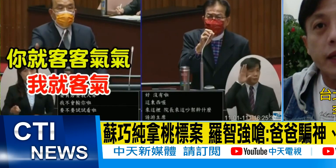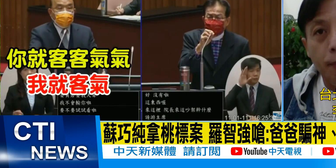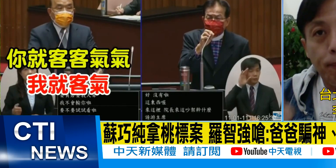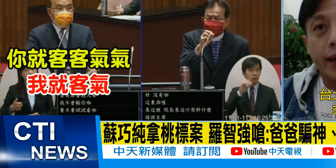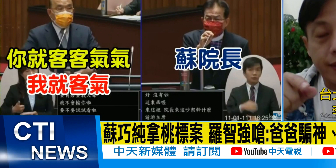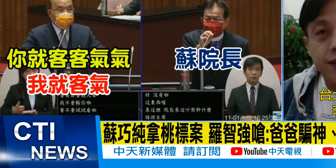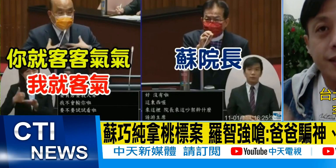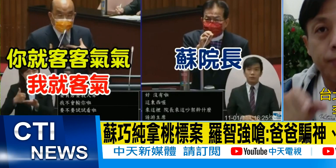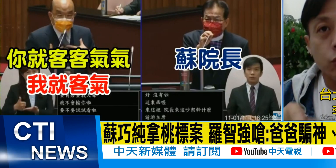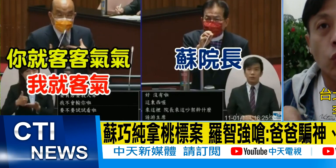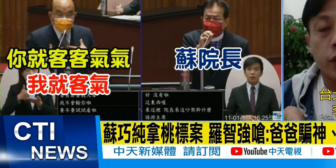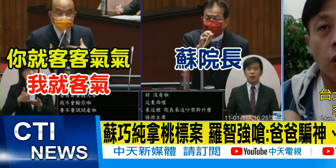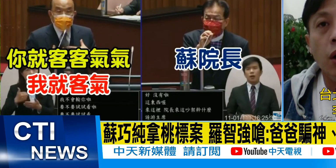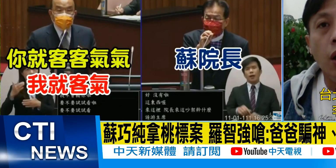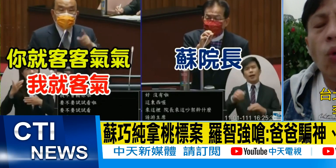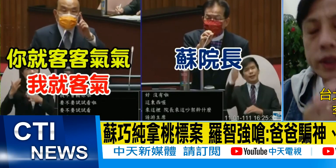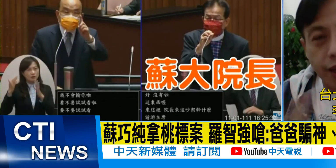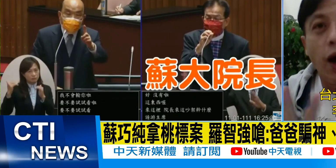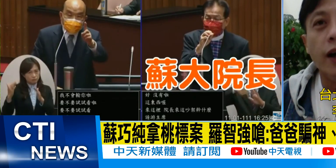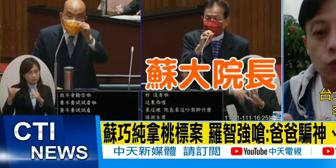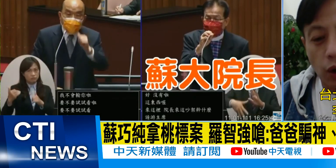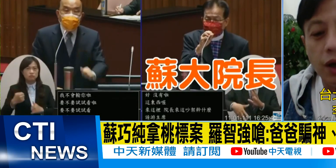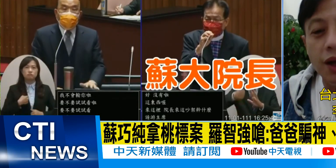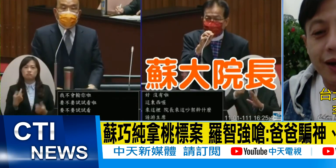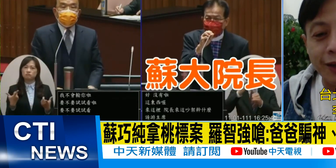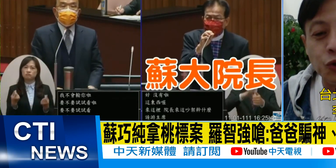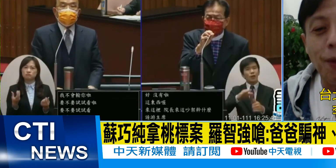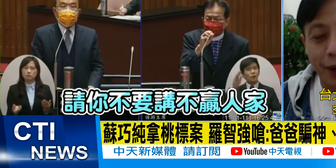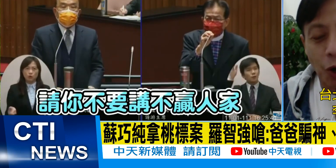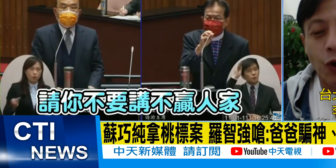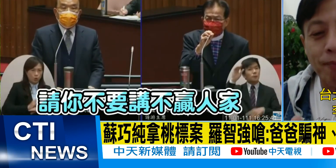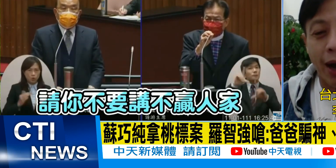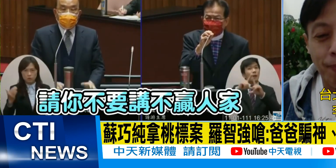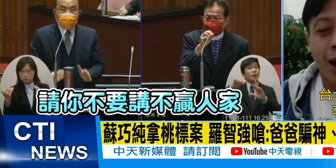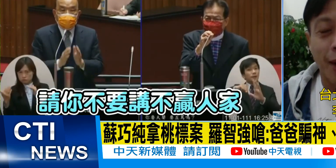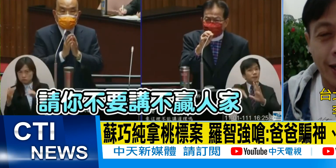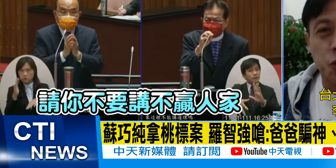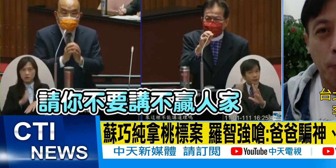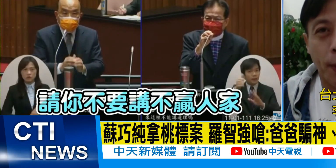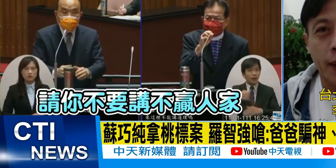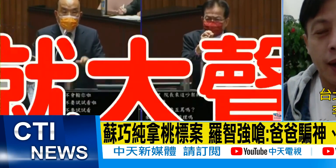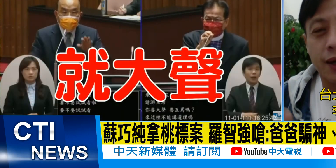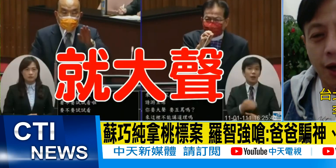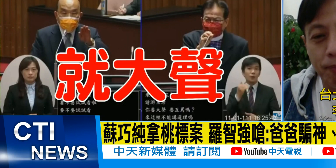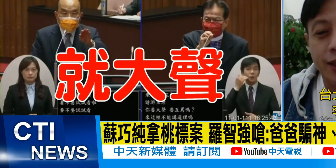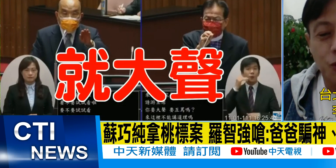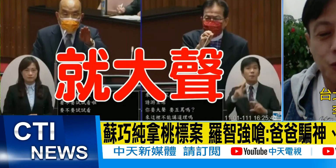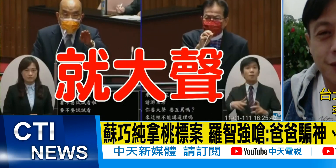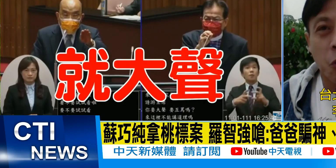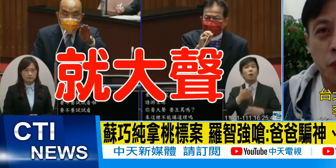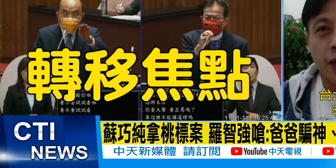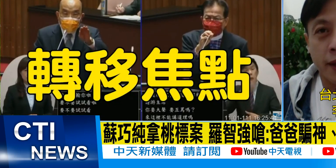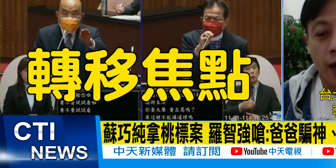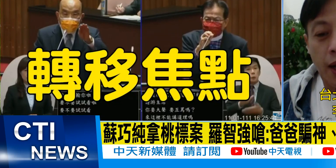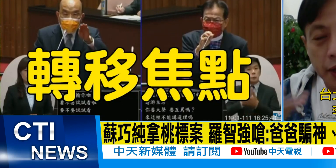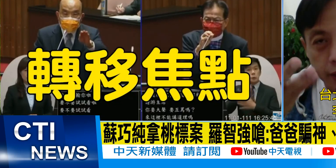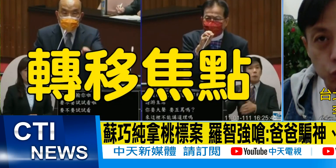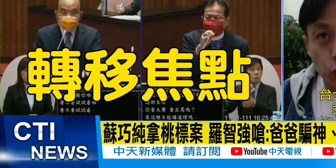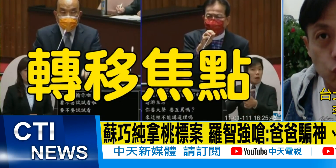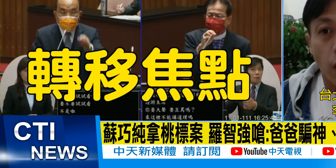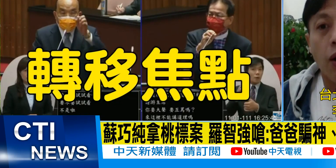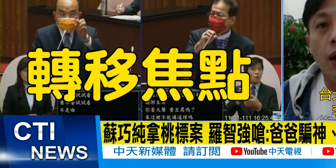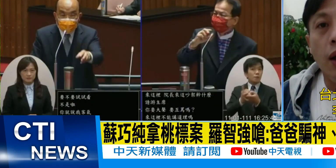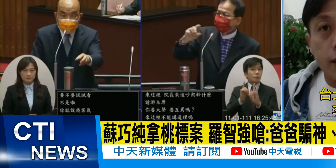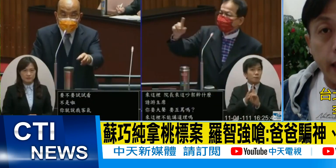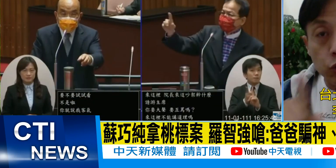初2008年是这么做的哦。我知道很多蓝军的朋友会骂马英九笨啊，可是马英九就是这种人啊，要